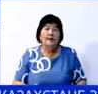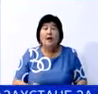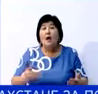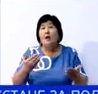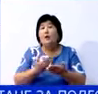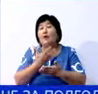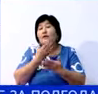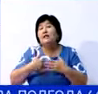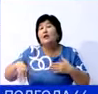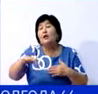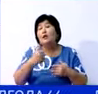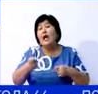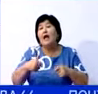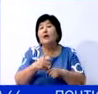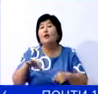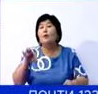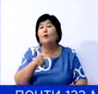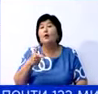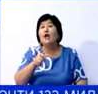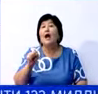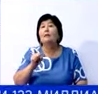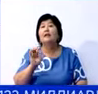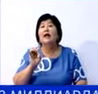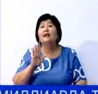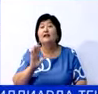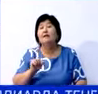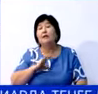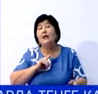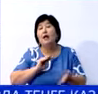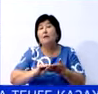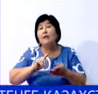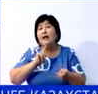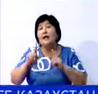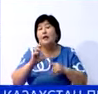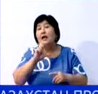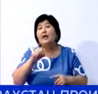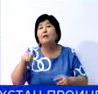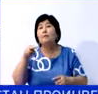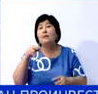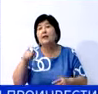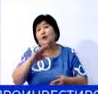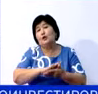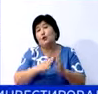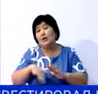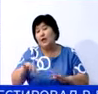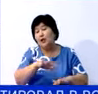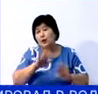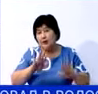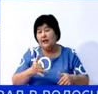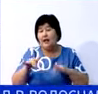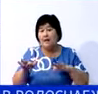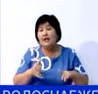Новости региона. Сегодня аким области Гульшара Абдыкаликова провела пресс-конференцию по эпидситуации в регионе и мерах по